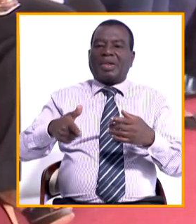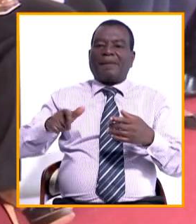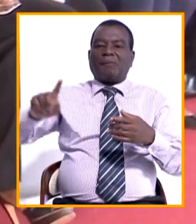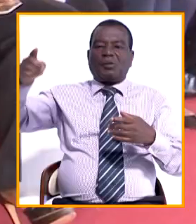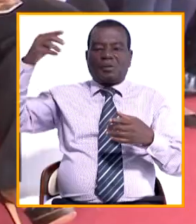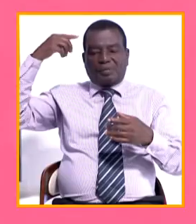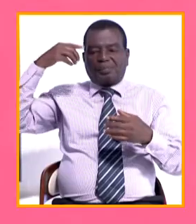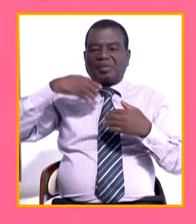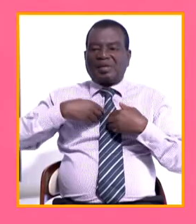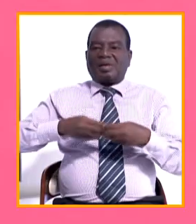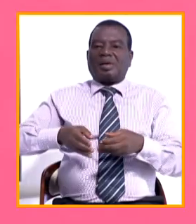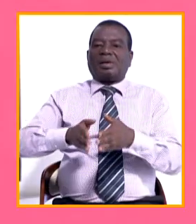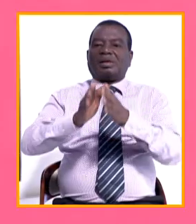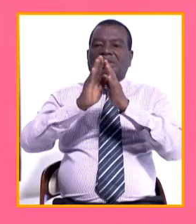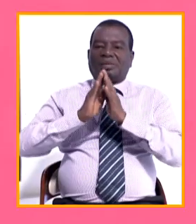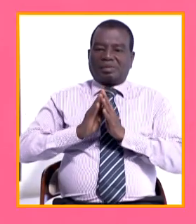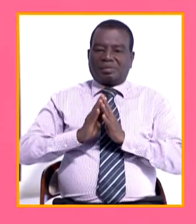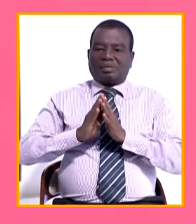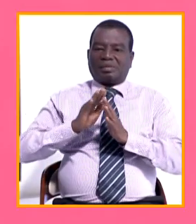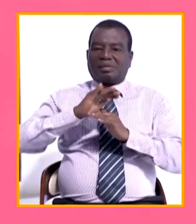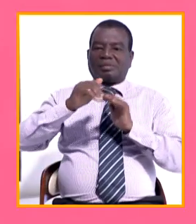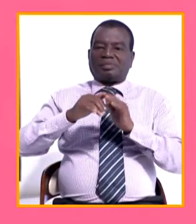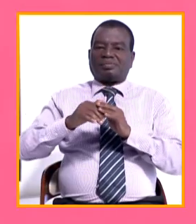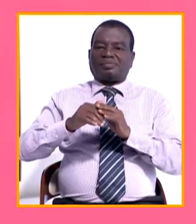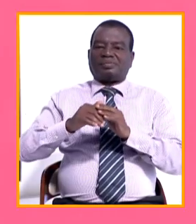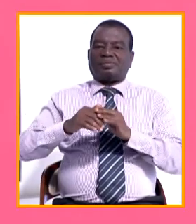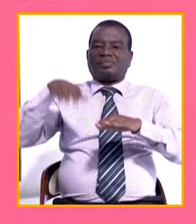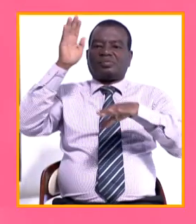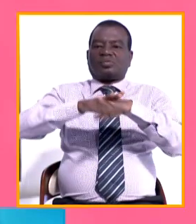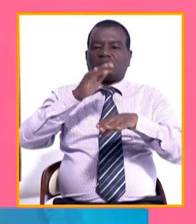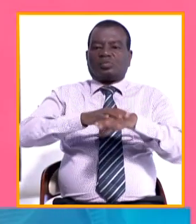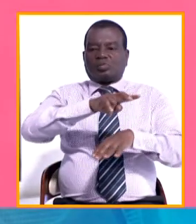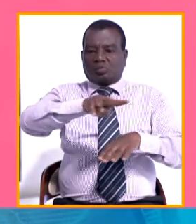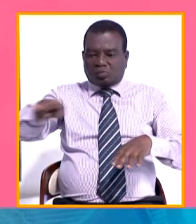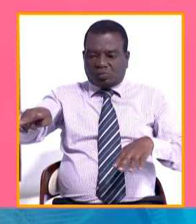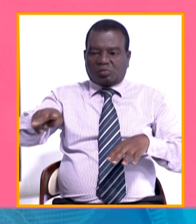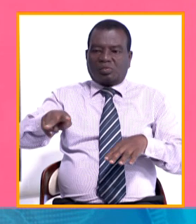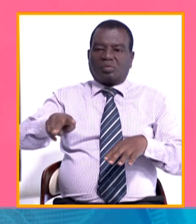a pour finir lancé un appel aux consciences. Dépistez-vous.